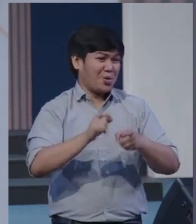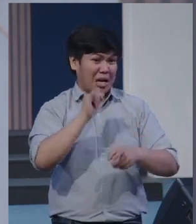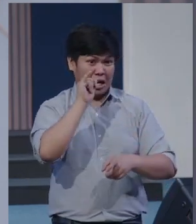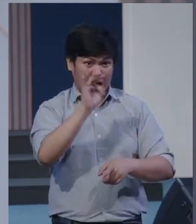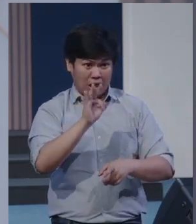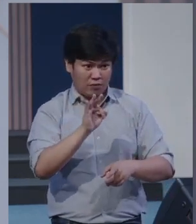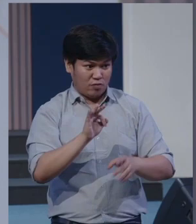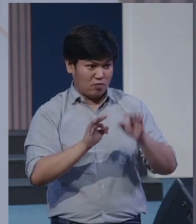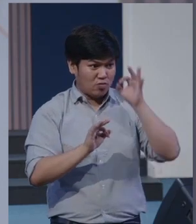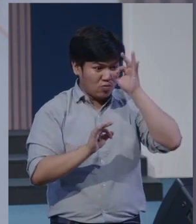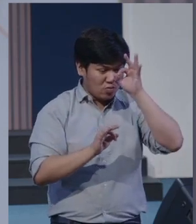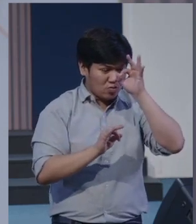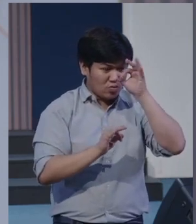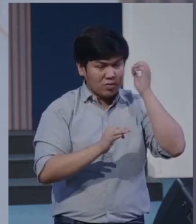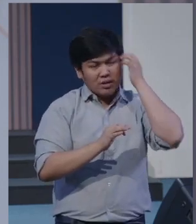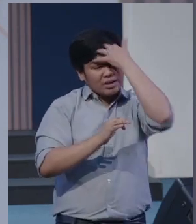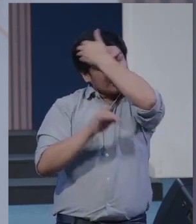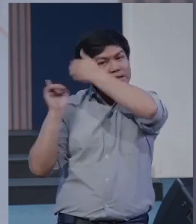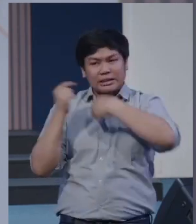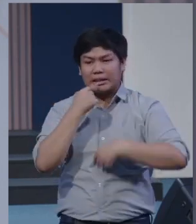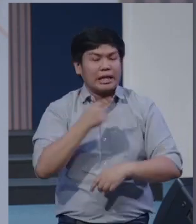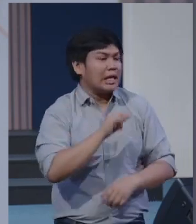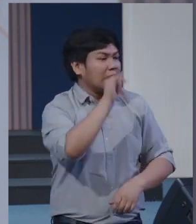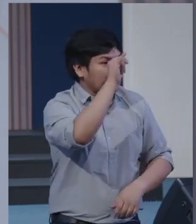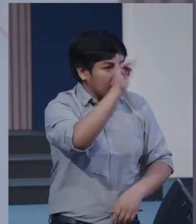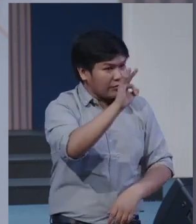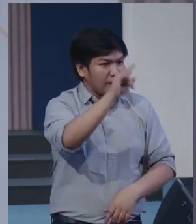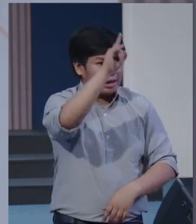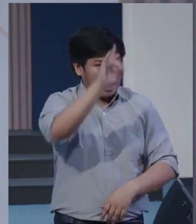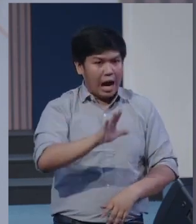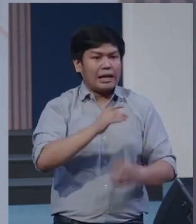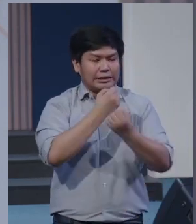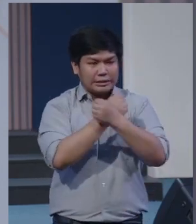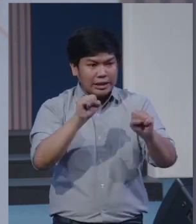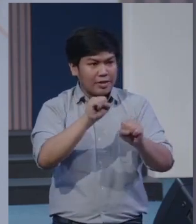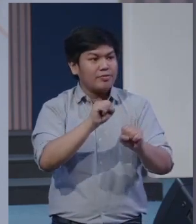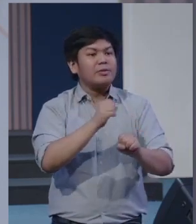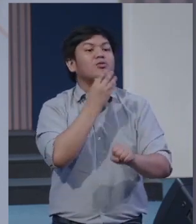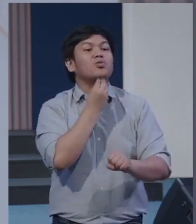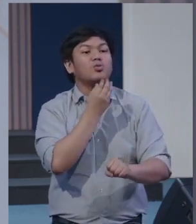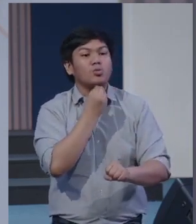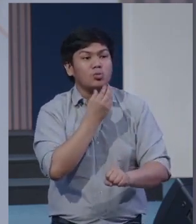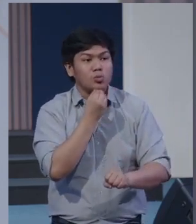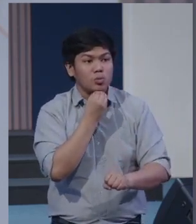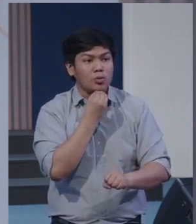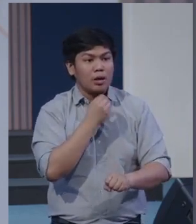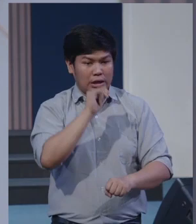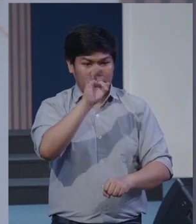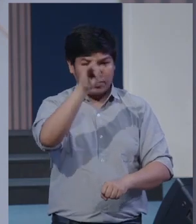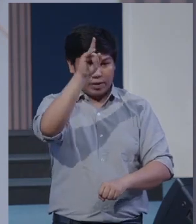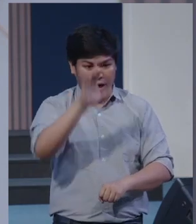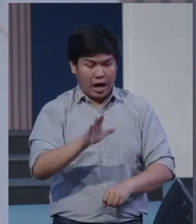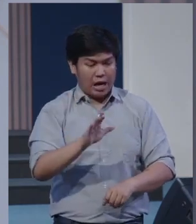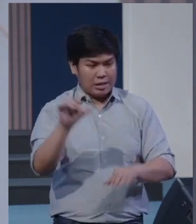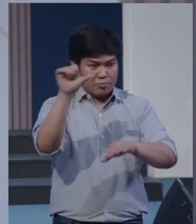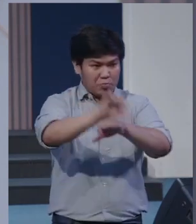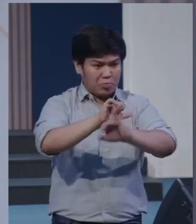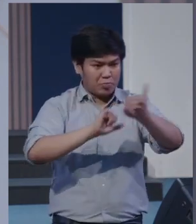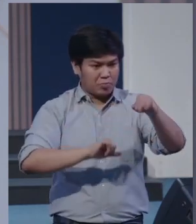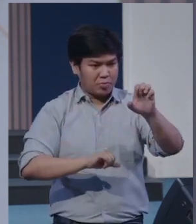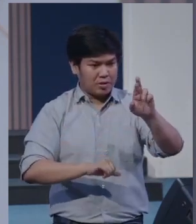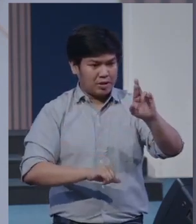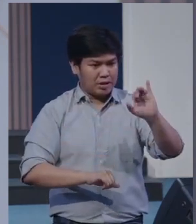kanyang pamamahay at kung tatalunin ng kamay ng Diyos ang kanilang bayan kaya